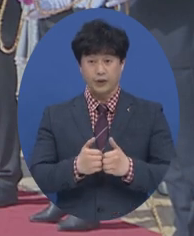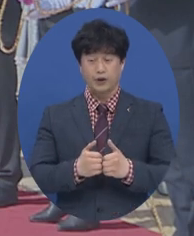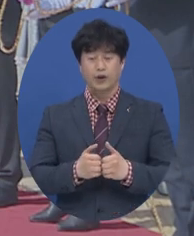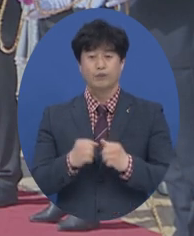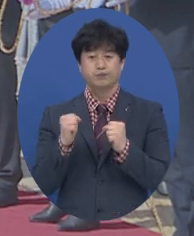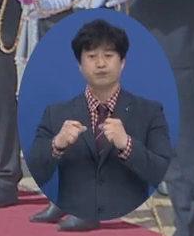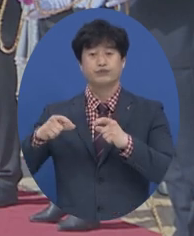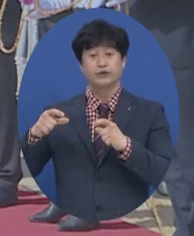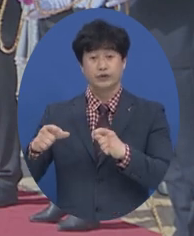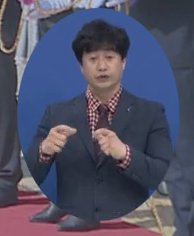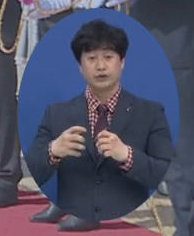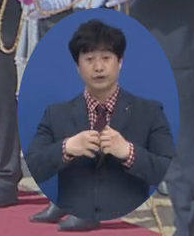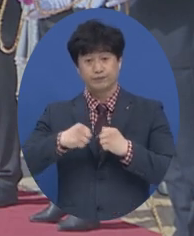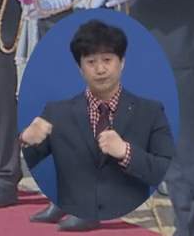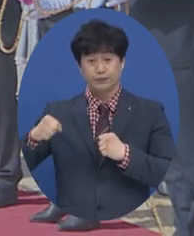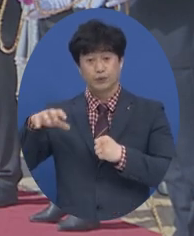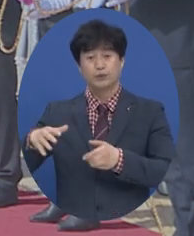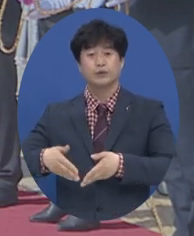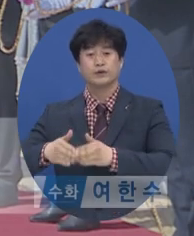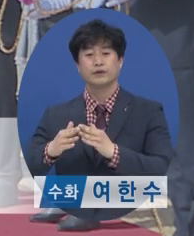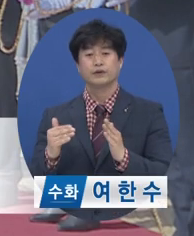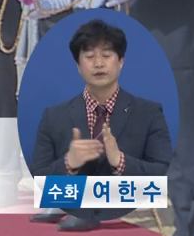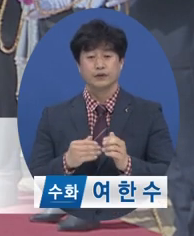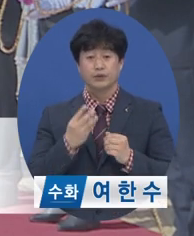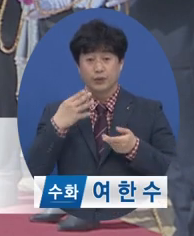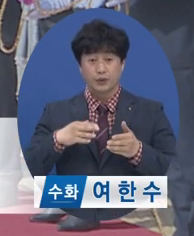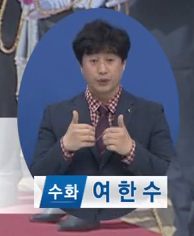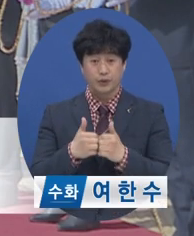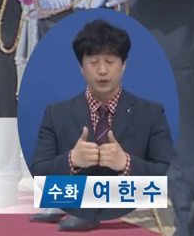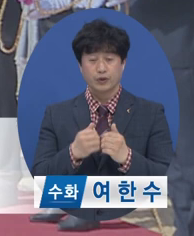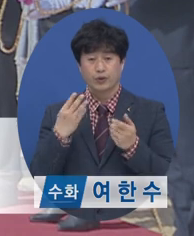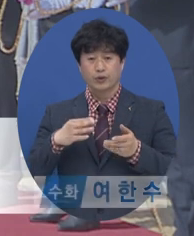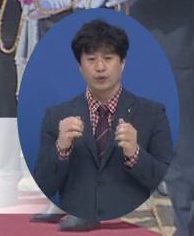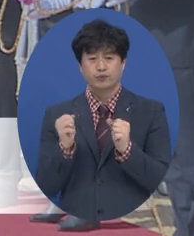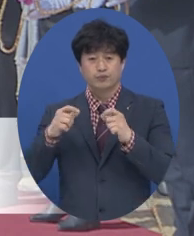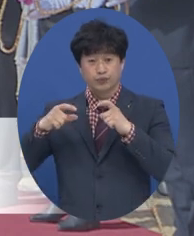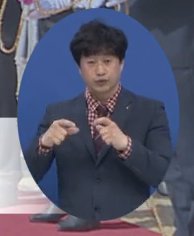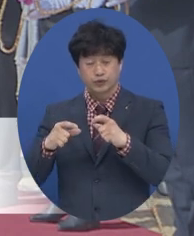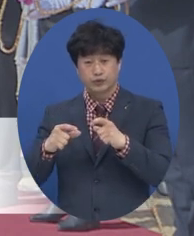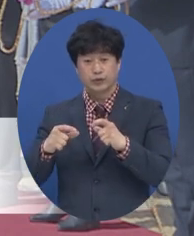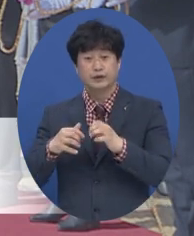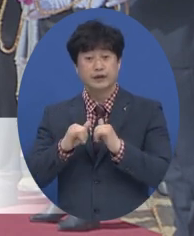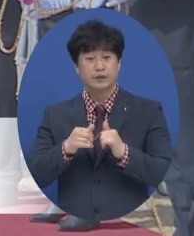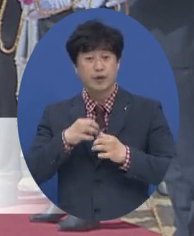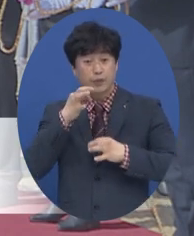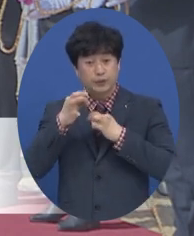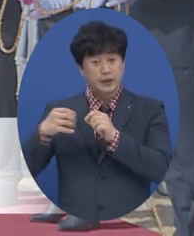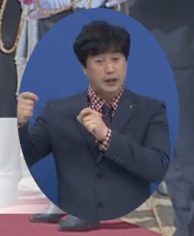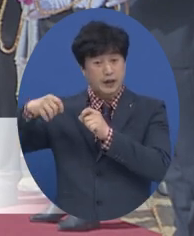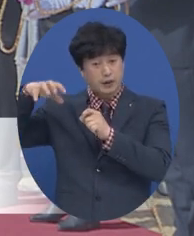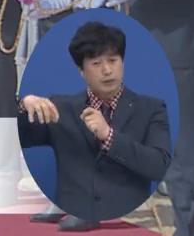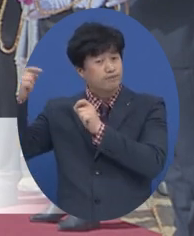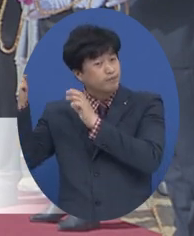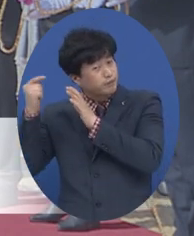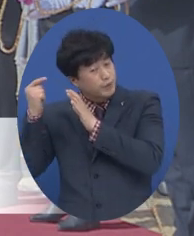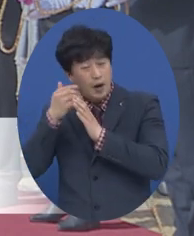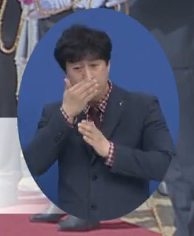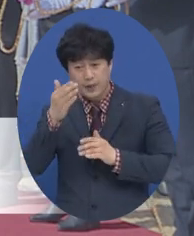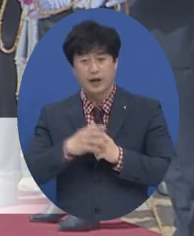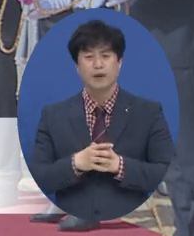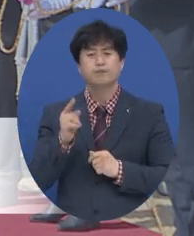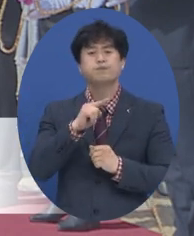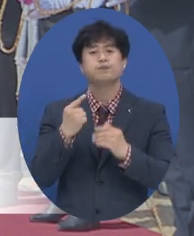경기도의회 이에 북부 분원 2 신설 됐습니다 도의회가 경기 북부지역 주민들의 목소리를 가까이에서 들을 수 있게